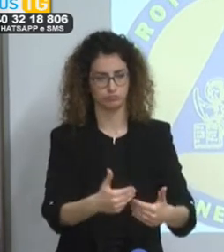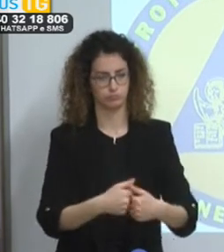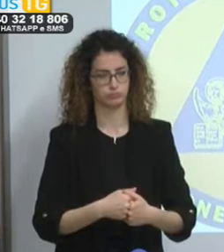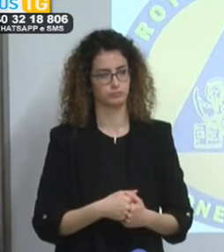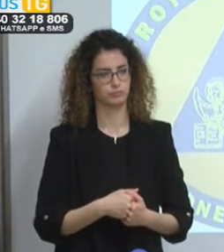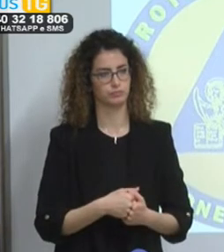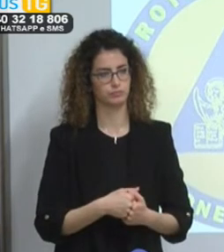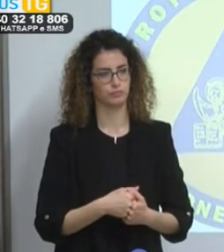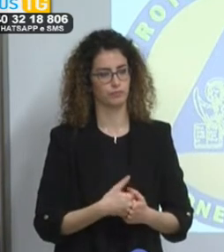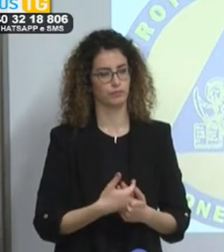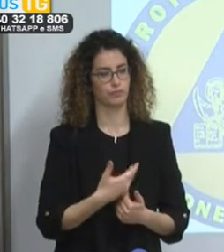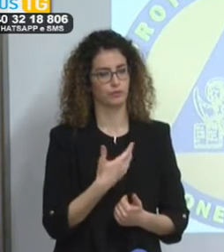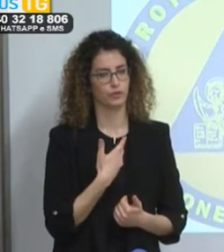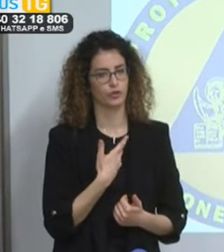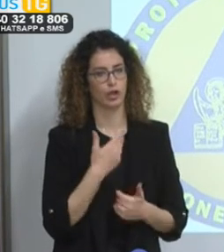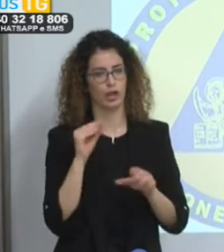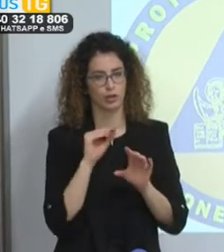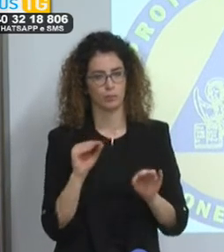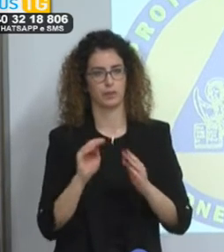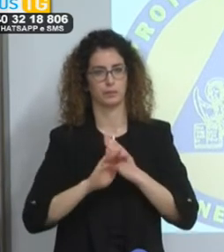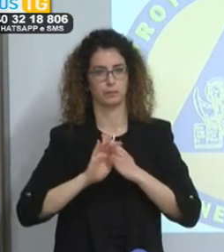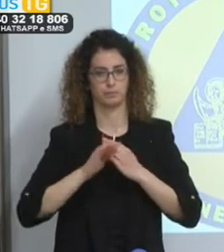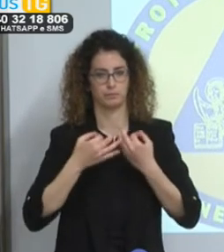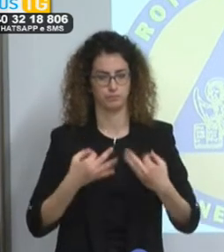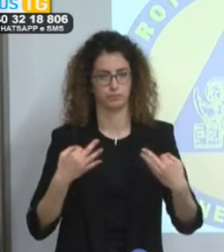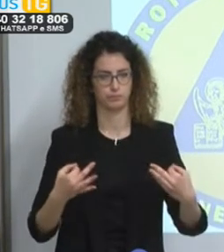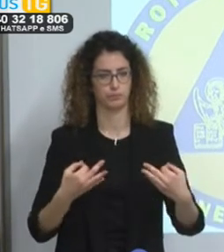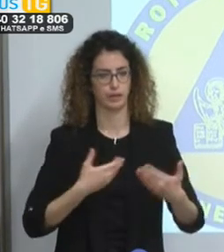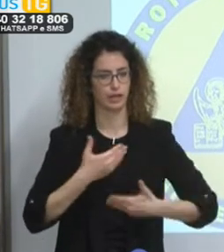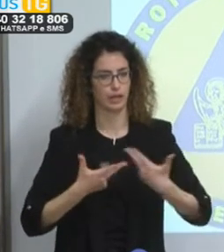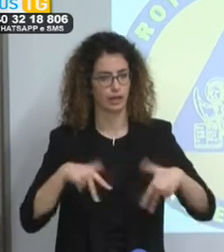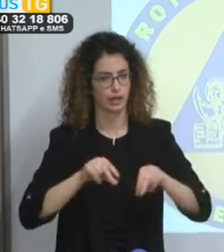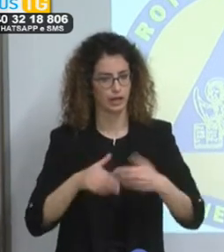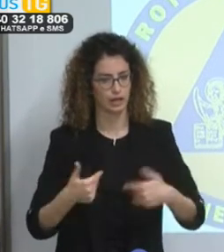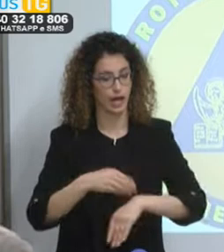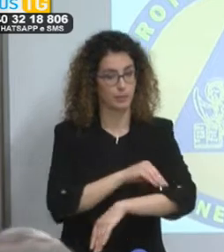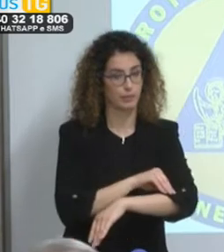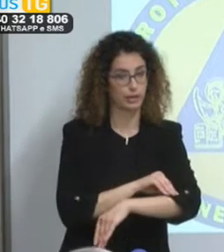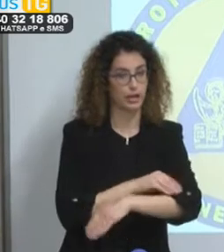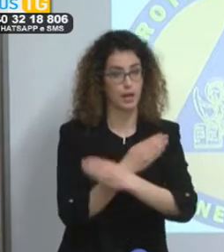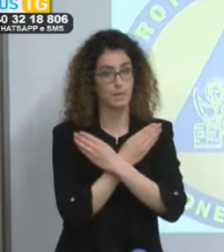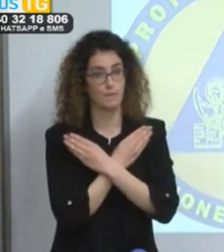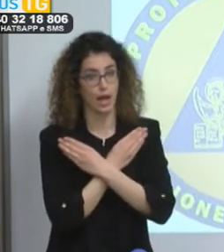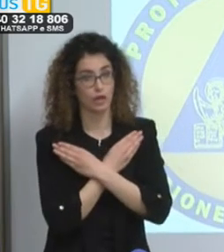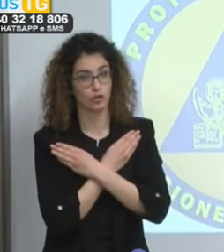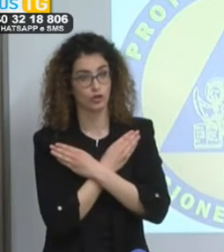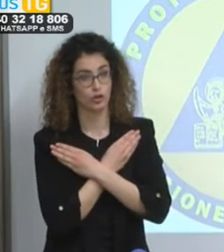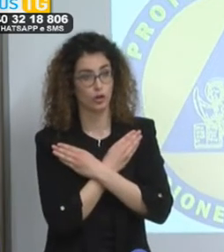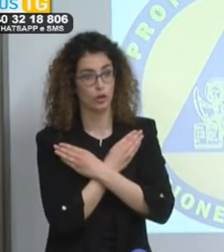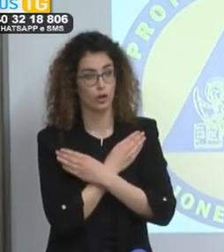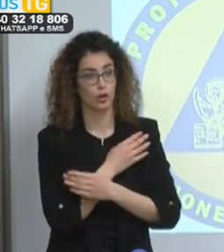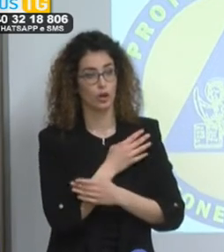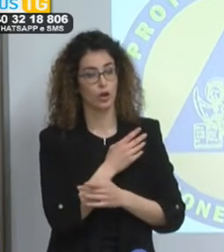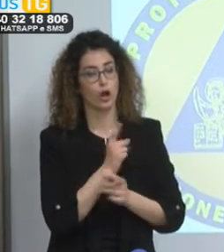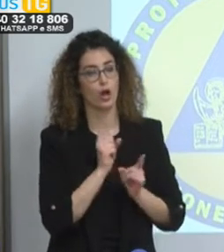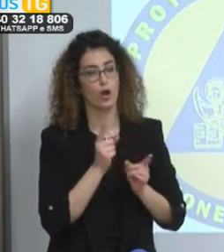ha delle indicazioni, delle richieste specifiche sulla ripartenza già ad aprile o a maggio, e con